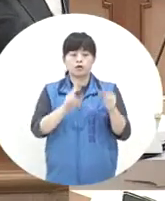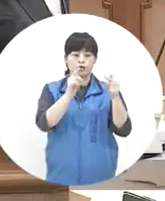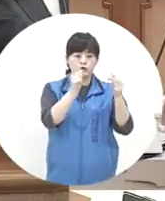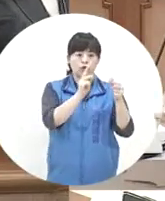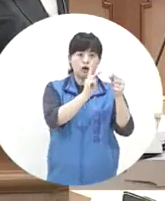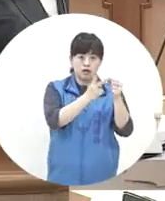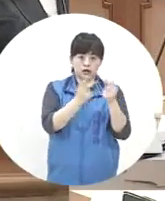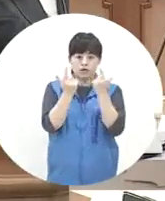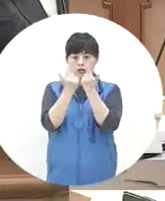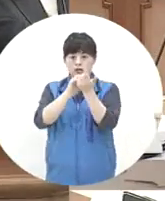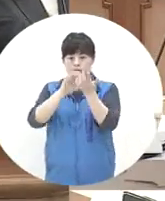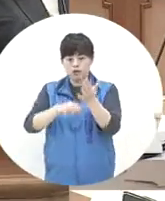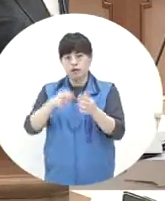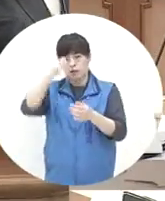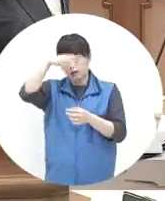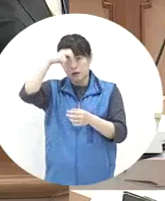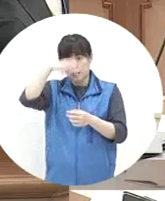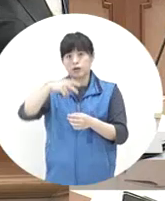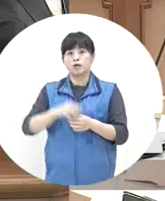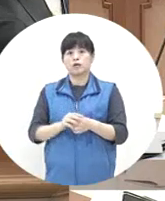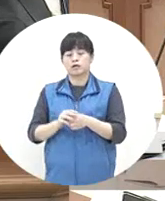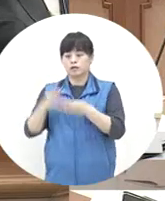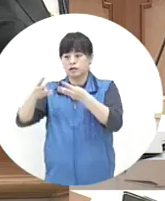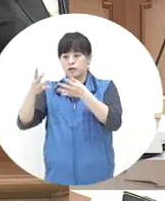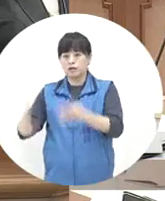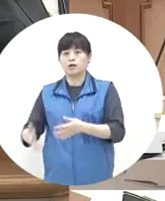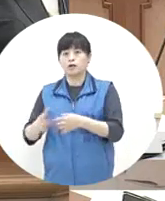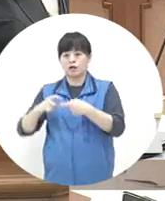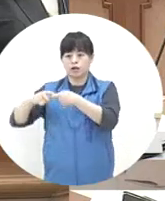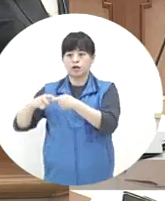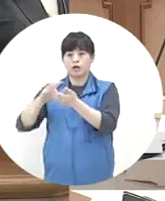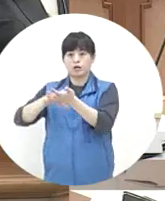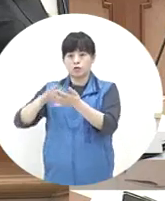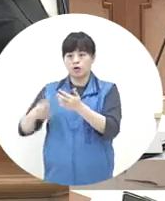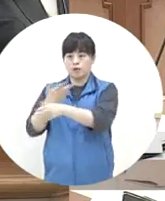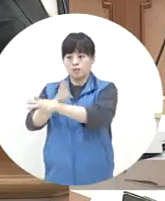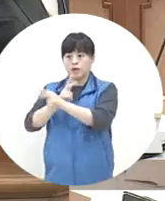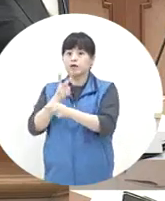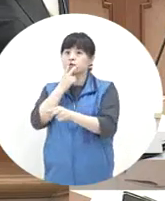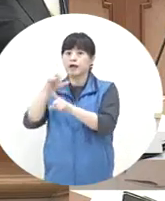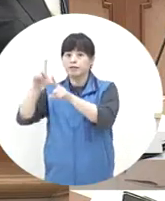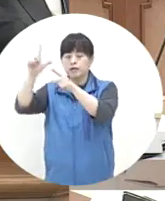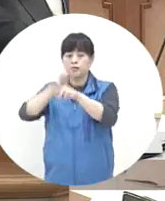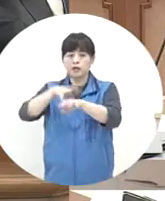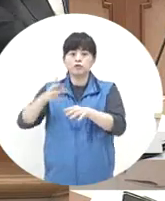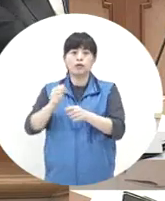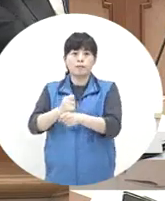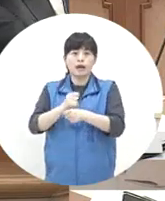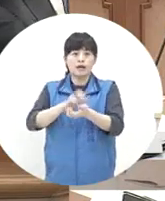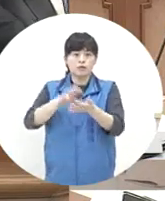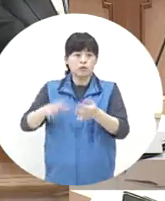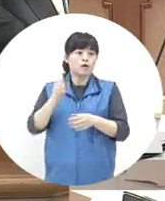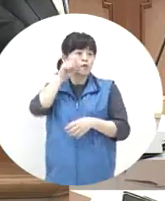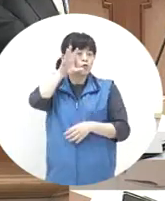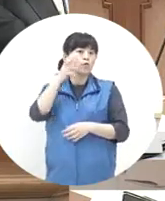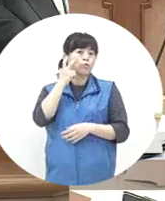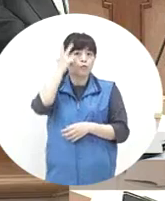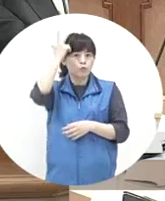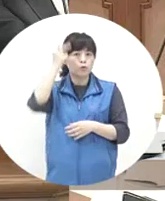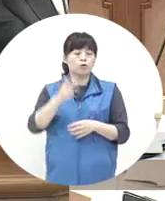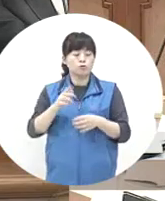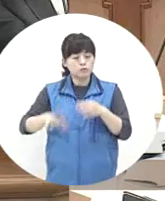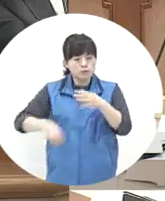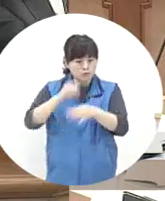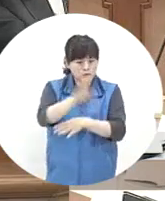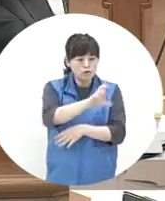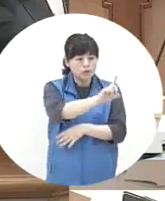北医院在新庄市，三重的市立联合医院、板桥亚东医院、淡水马街医院、荣总，还捐了相关的